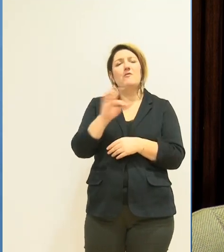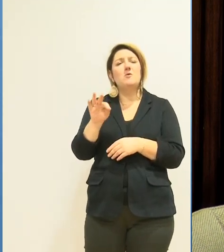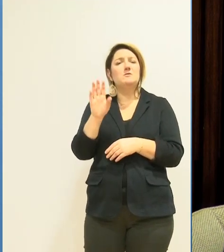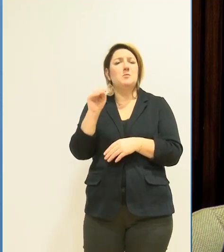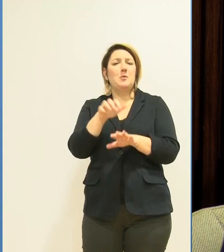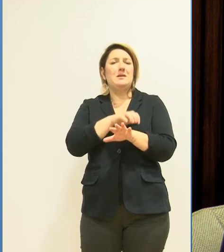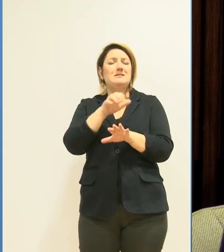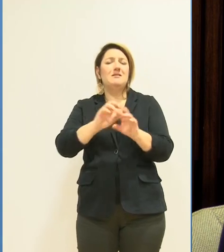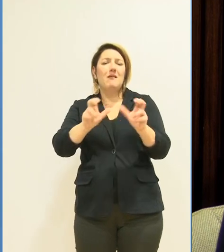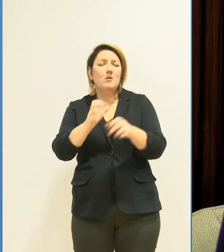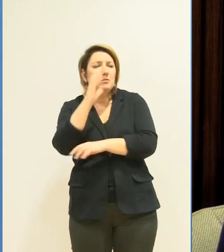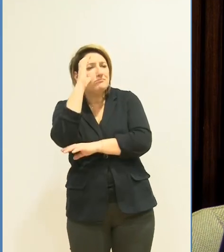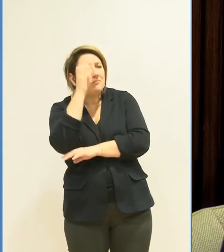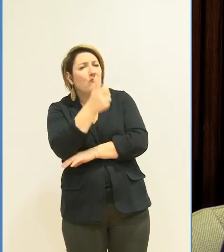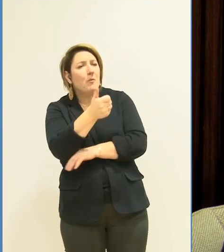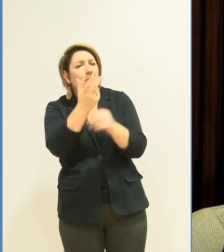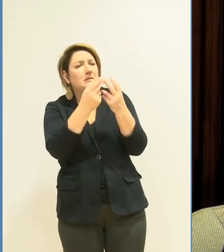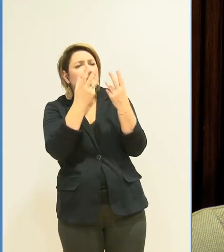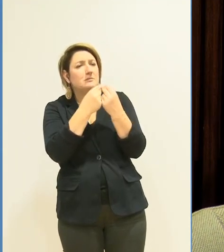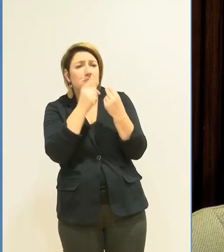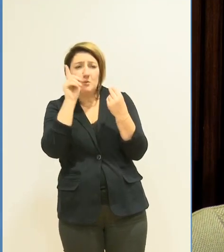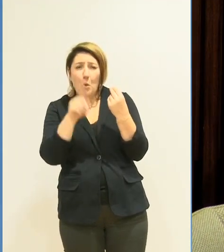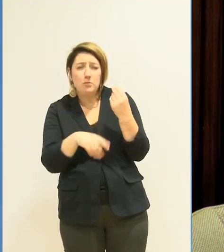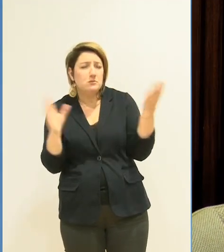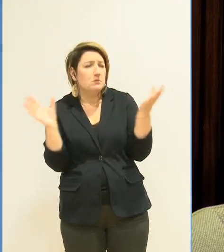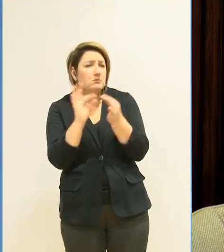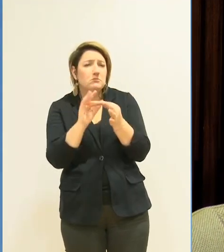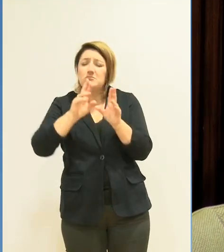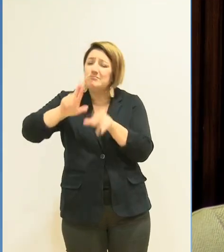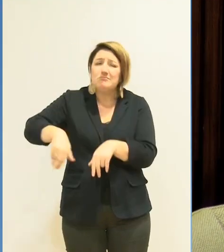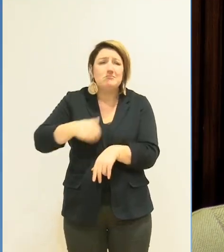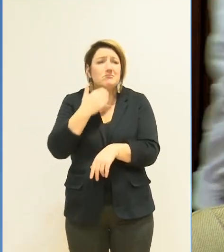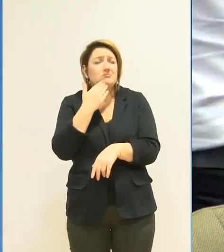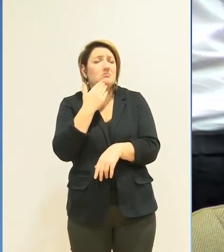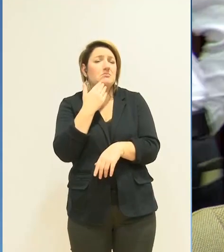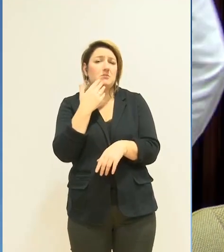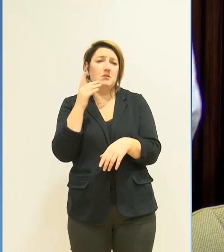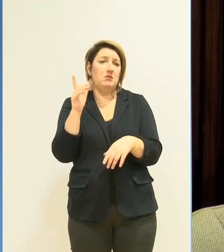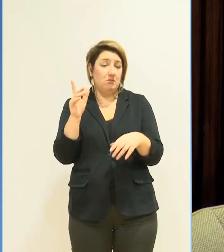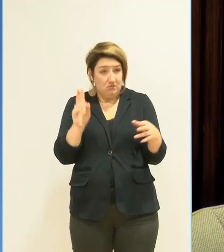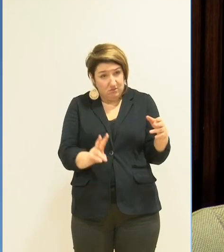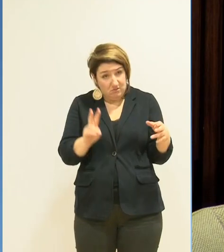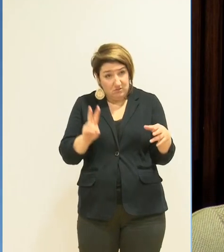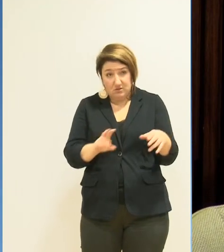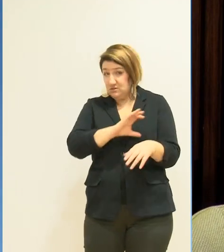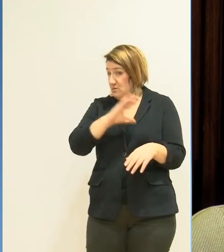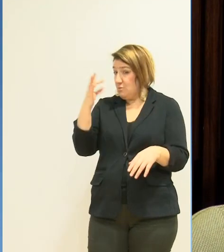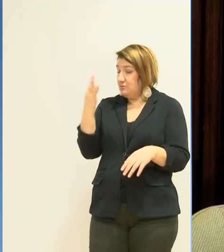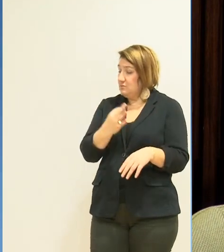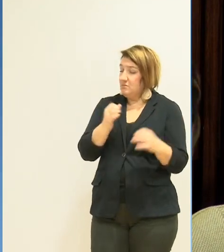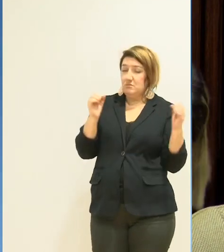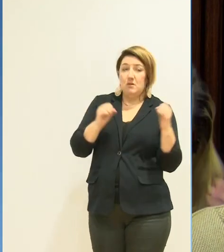les deux est indissociable c'est tout à fait exact dans l'énoncé de présentation de notre budget de votre budget